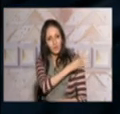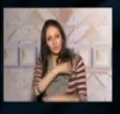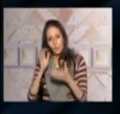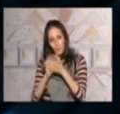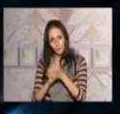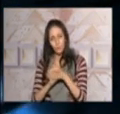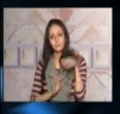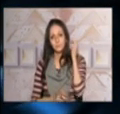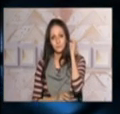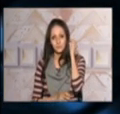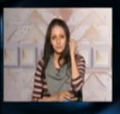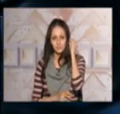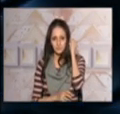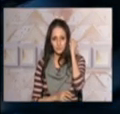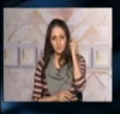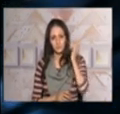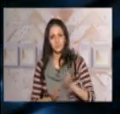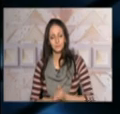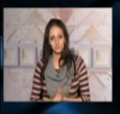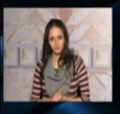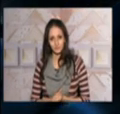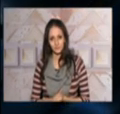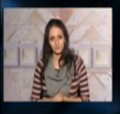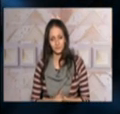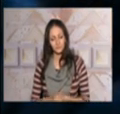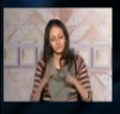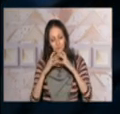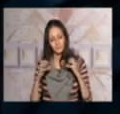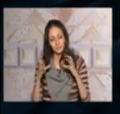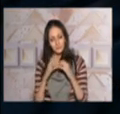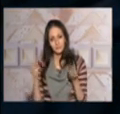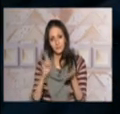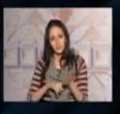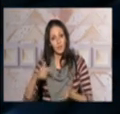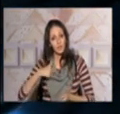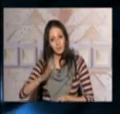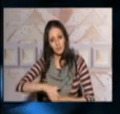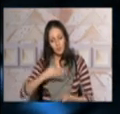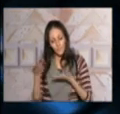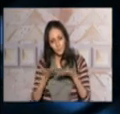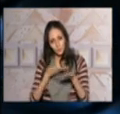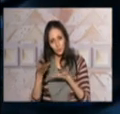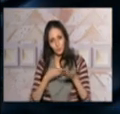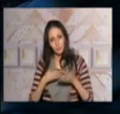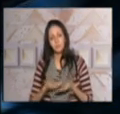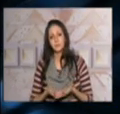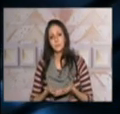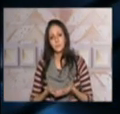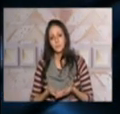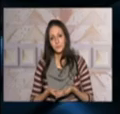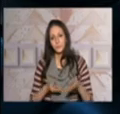على علاقتنا باوروبا يجري على علاقتنا برومانيا، بمعنى ان لدينا مشاورات سياسيه